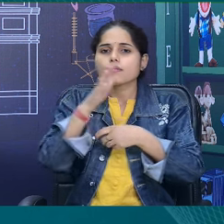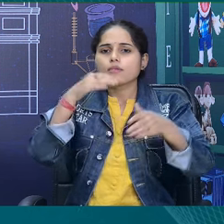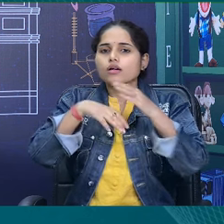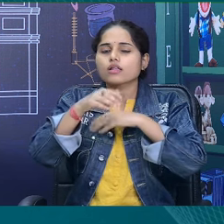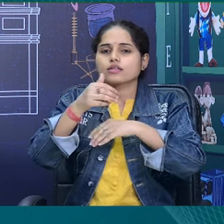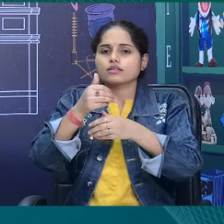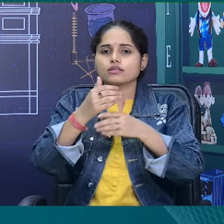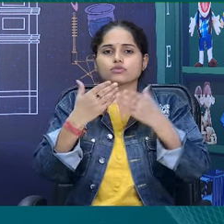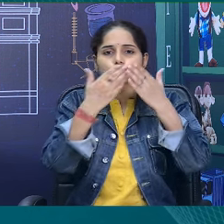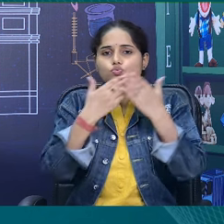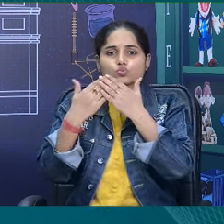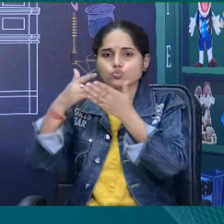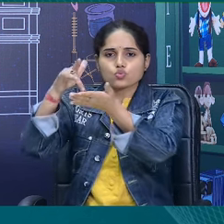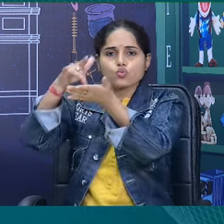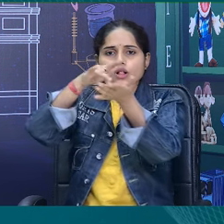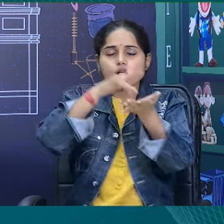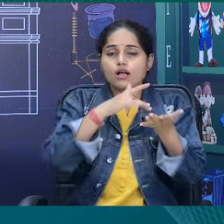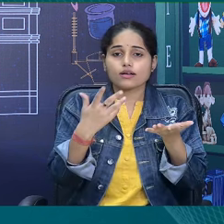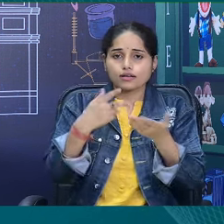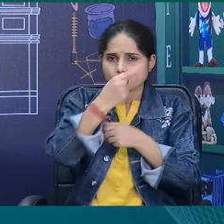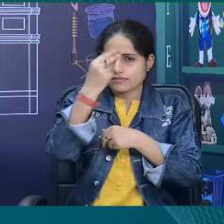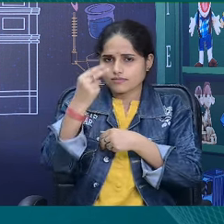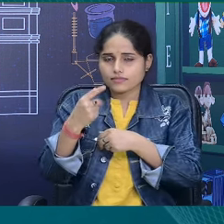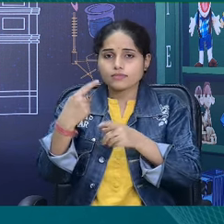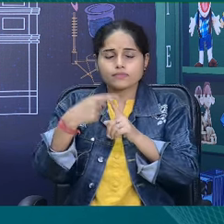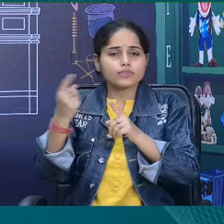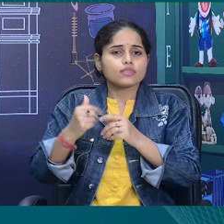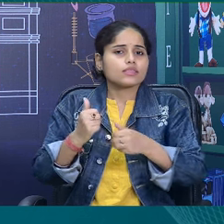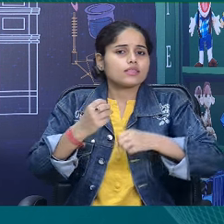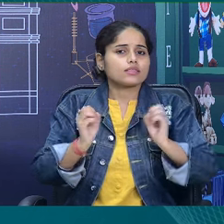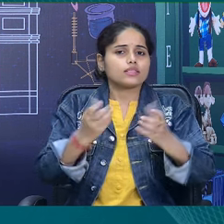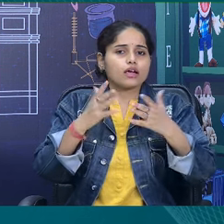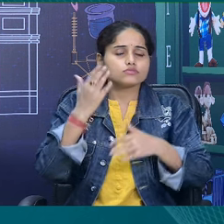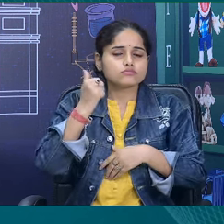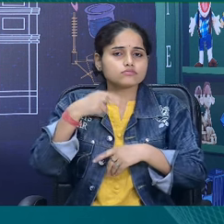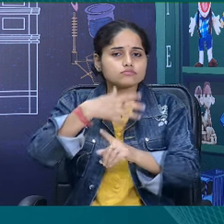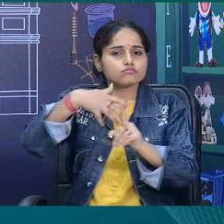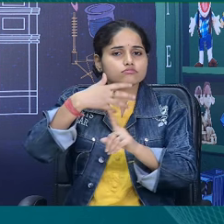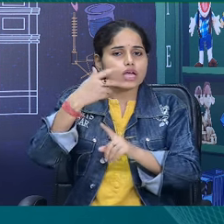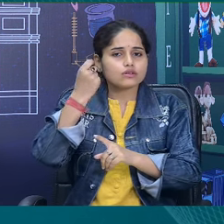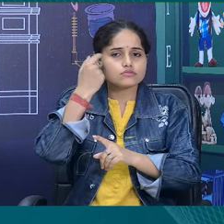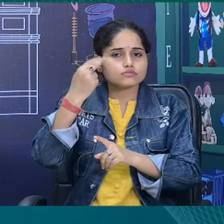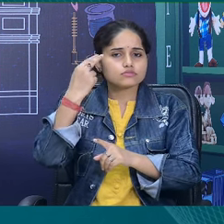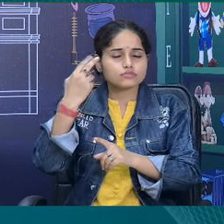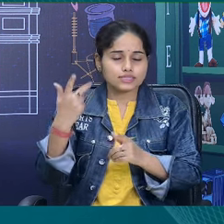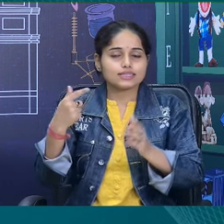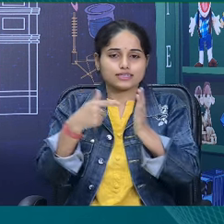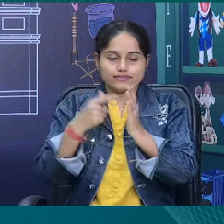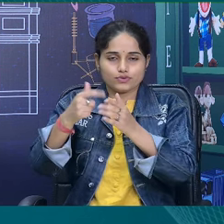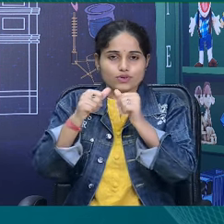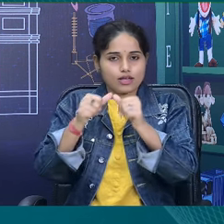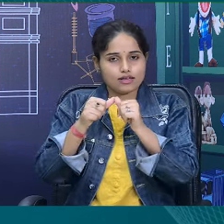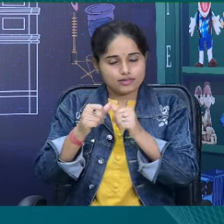क्रिएटेड्रॉअर्नेविगेटर शहरों का नाम मैम ने बताया है और क्यों उन्होंने खोला था स्कूल यह भी बताया है इसको आप ध्यान में रखें और इसके आधार